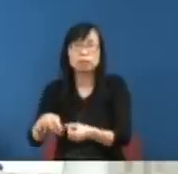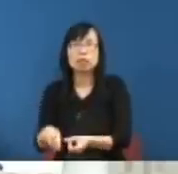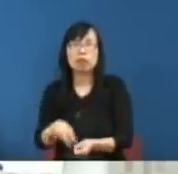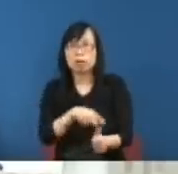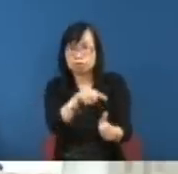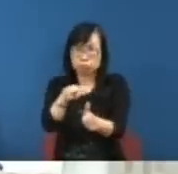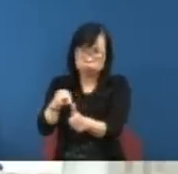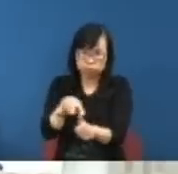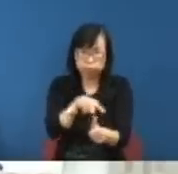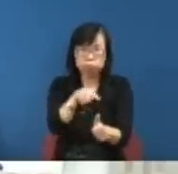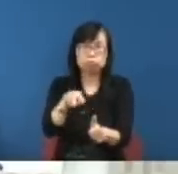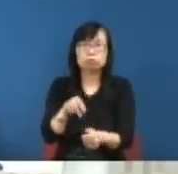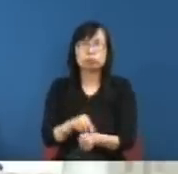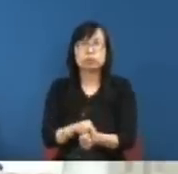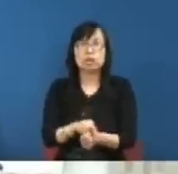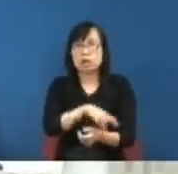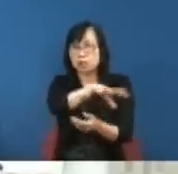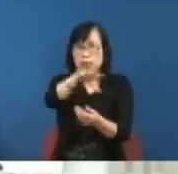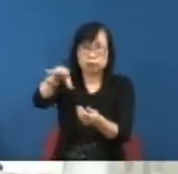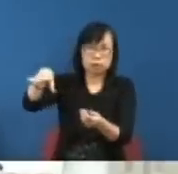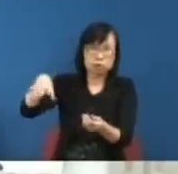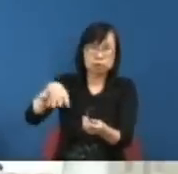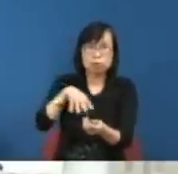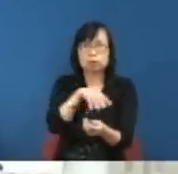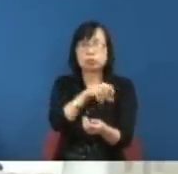係整個嘅